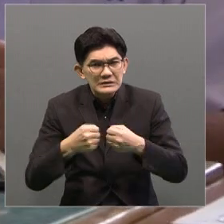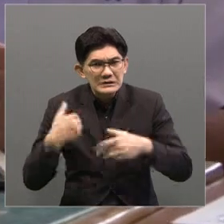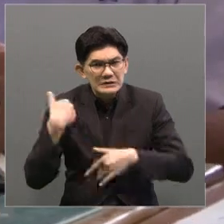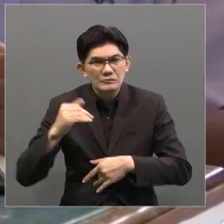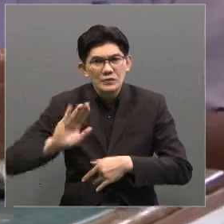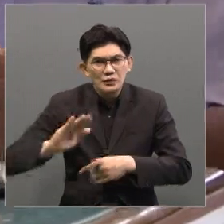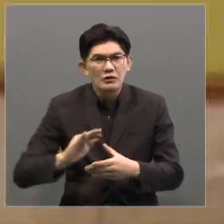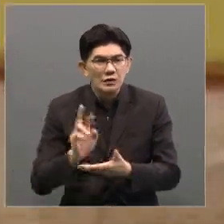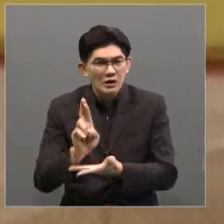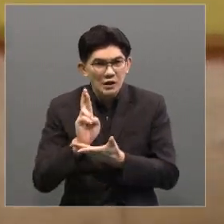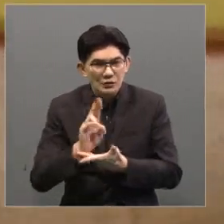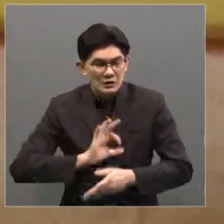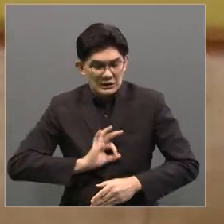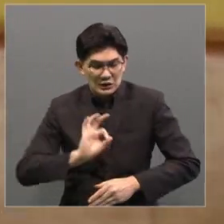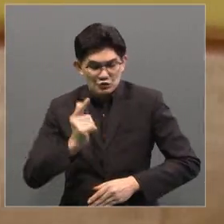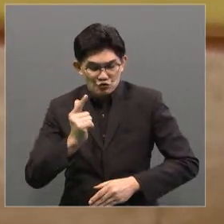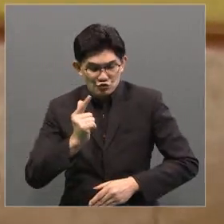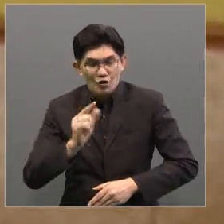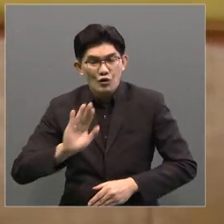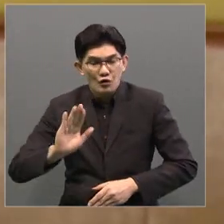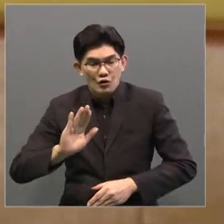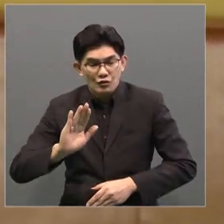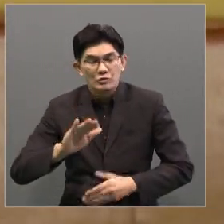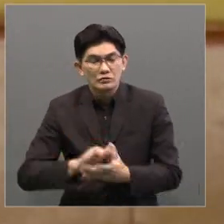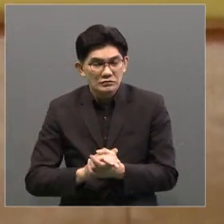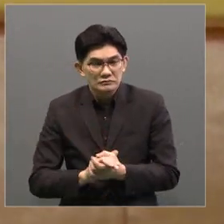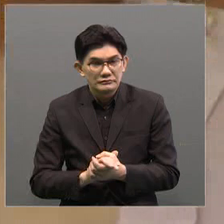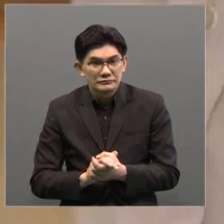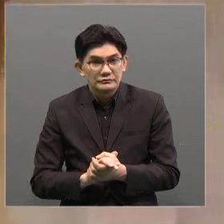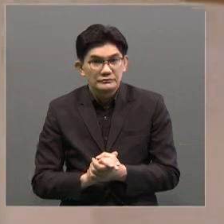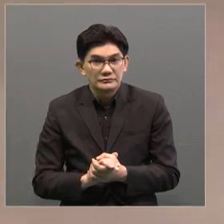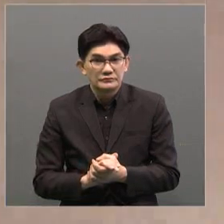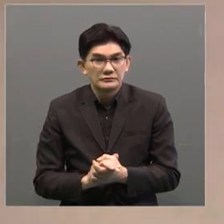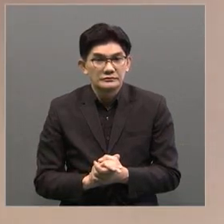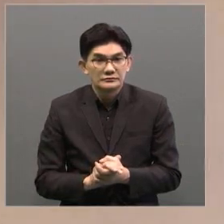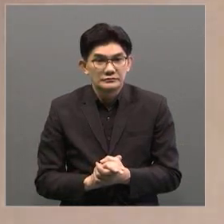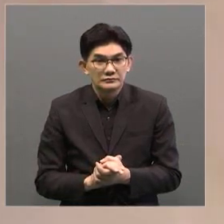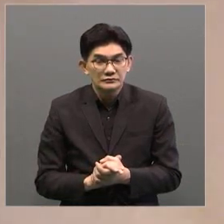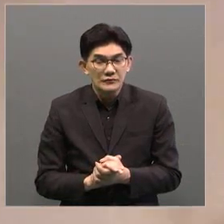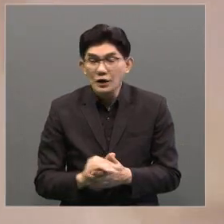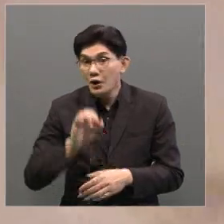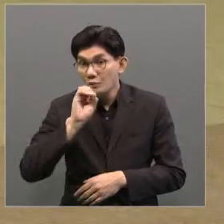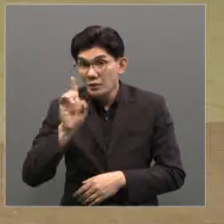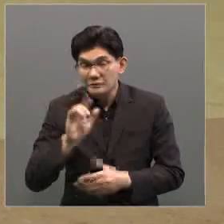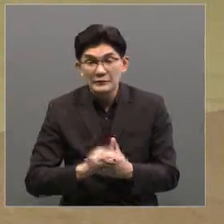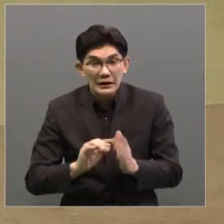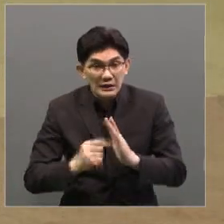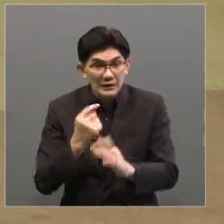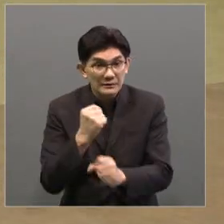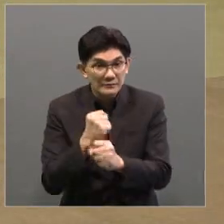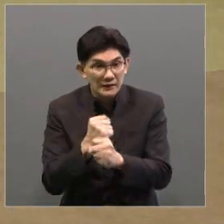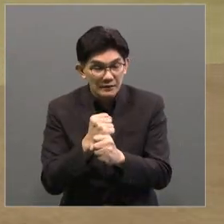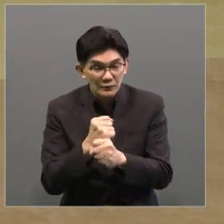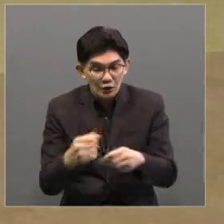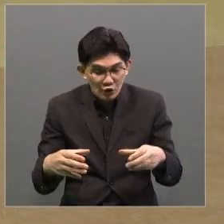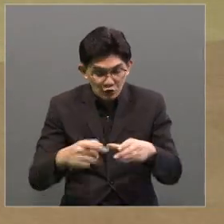ลเหรียญทองจากการแข่งขันงานศิลปะหัตถกรรมนักเรียนที่จังหวัดร้อยเอ็ดน้องโอมบอกว่าจุดเริ่มต้นที่มาเข้